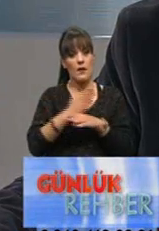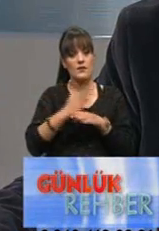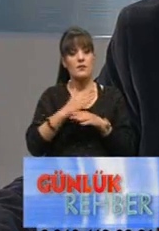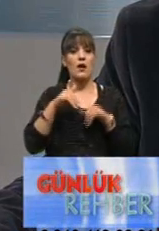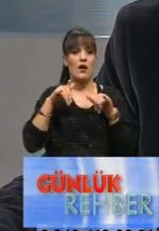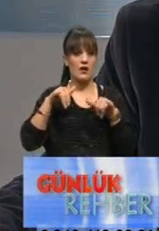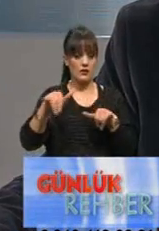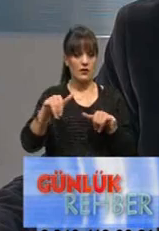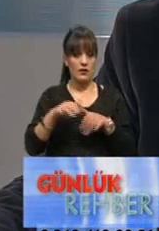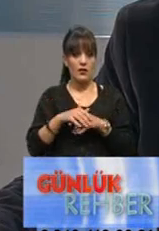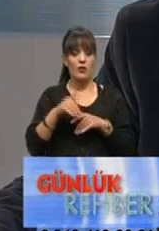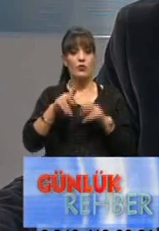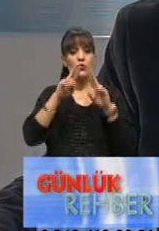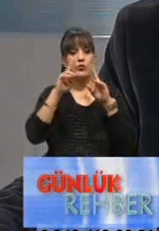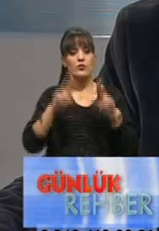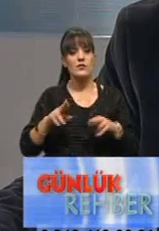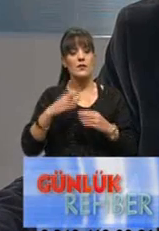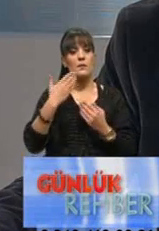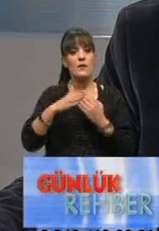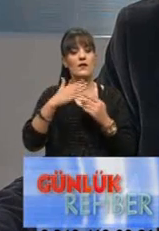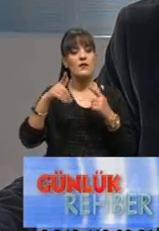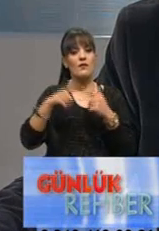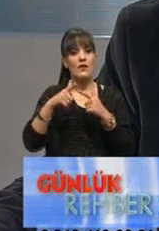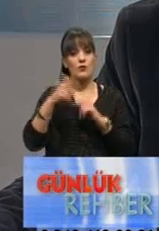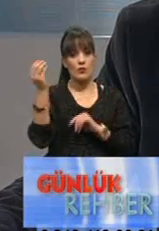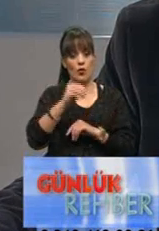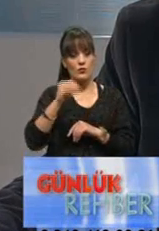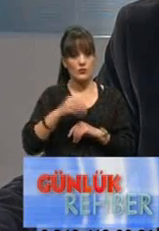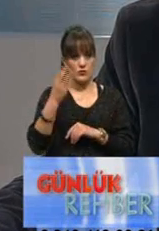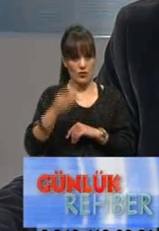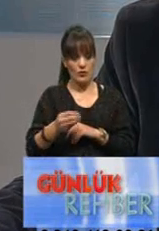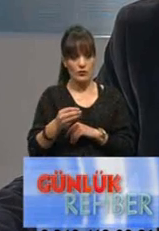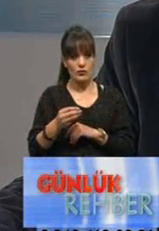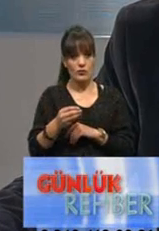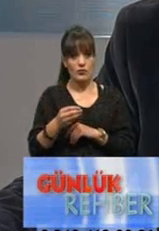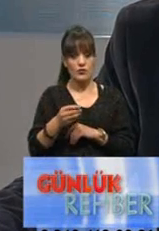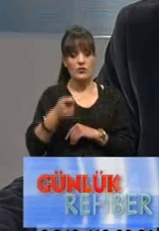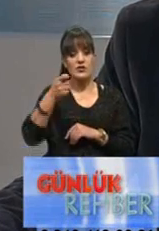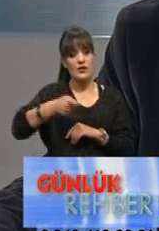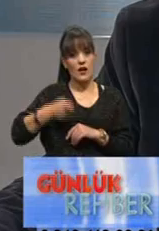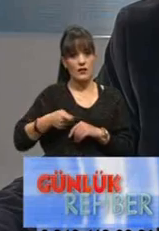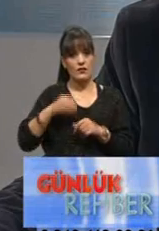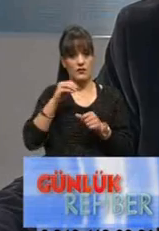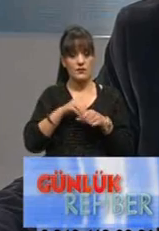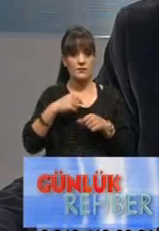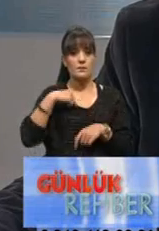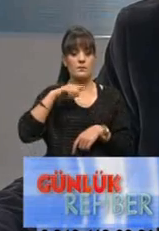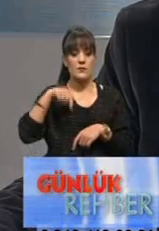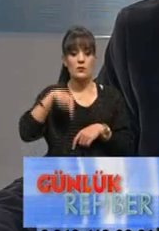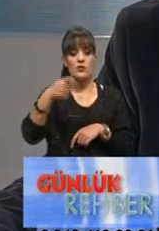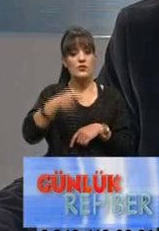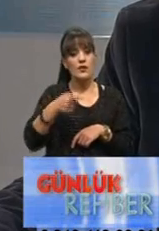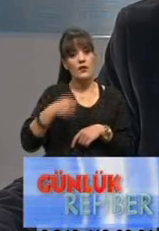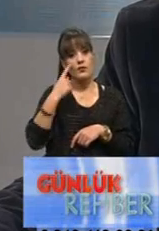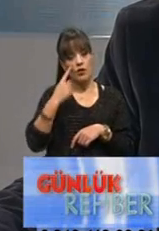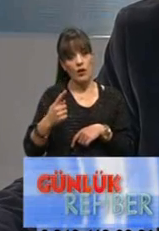yine standart. Hı-hı. Bu Uluslararası Masa Tenisi Federasyonu'nun koymuş olduğu ölçülerde biz de bu